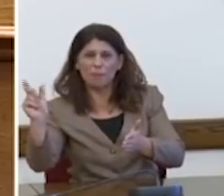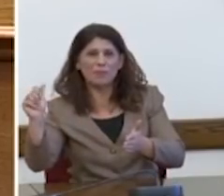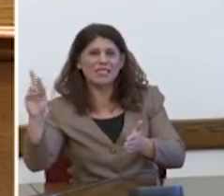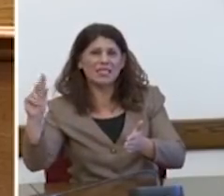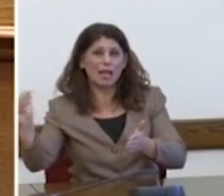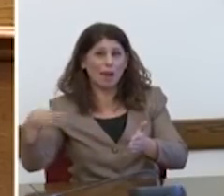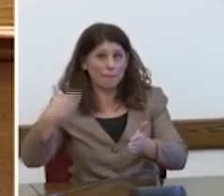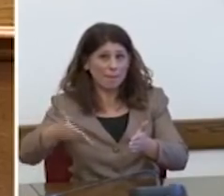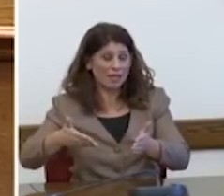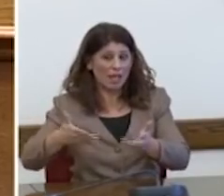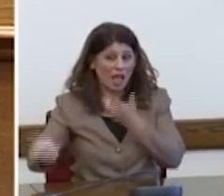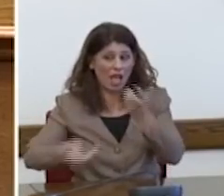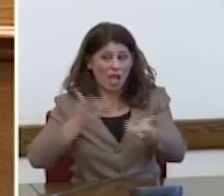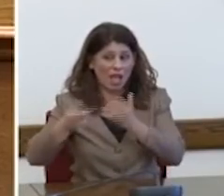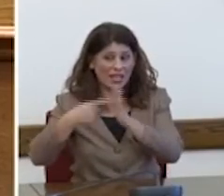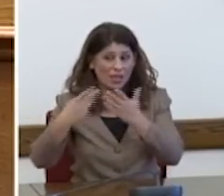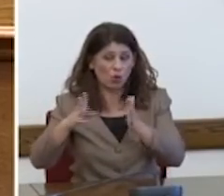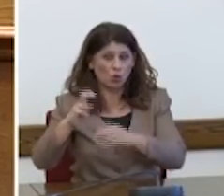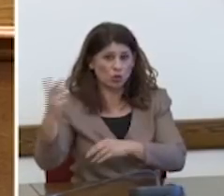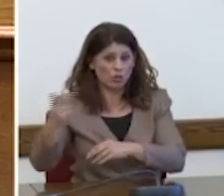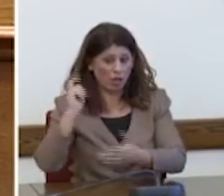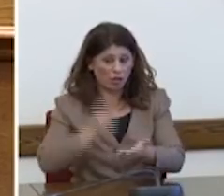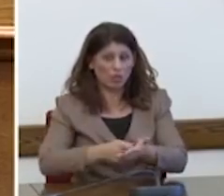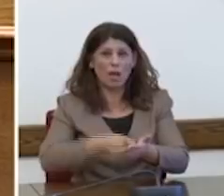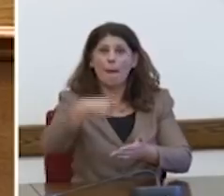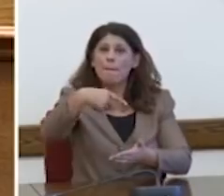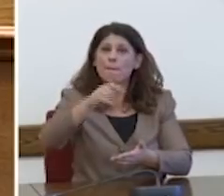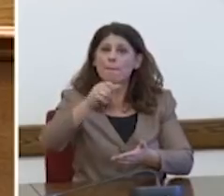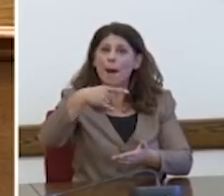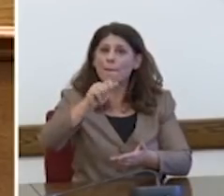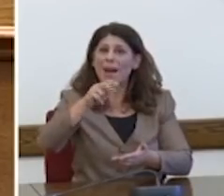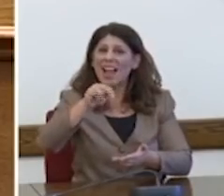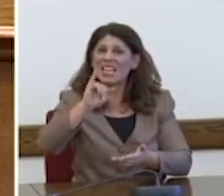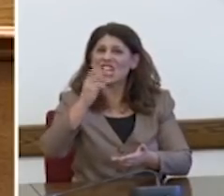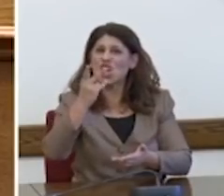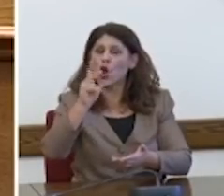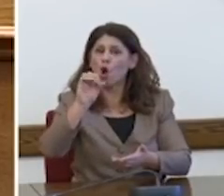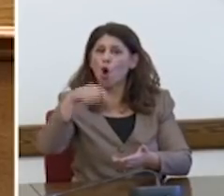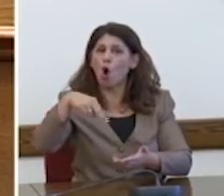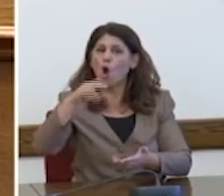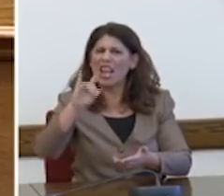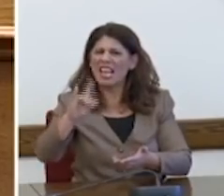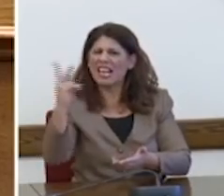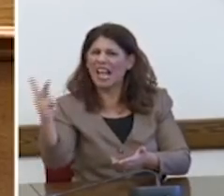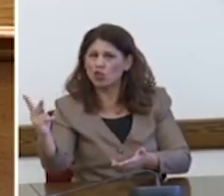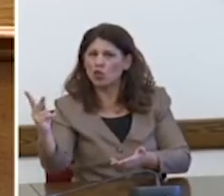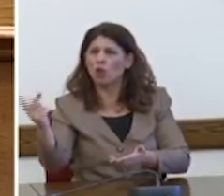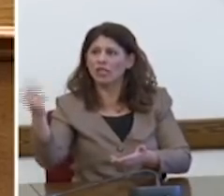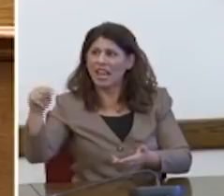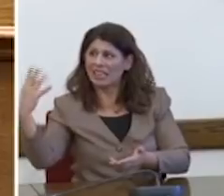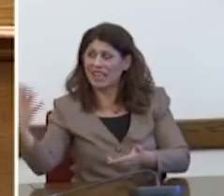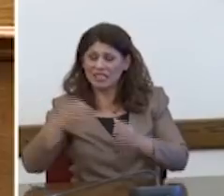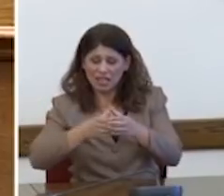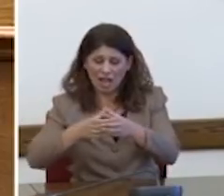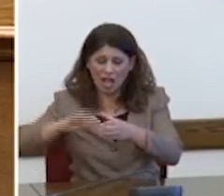καταστροφή, δεν είναι που είχαμε προμηθευτεί τον Παπα-Νικολή, τον Κατσόνη και άλλα 4 υποβρύχια πριν η ίδια αυτή η χώρα, η